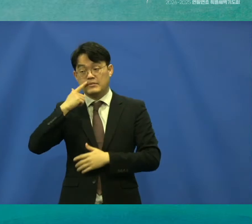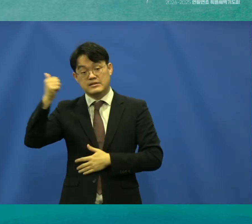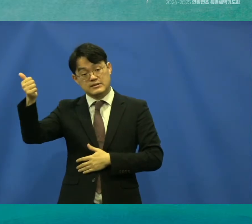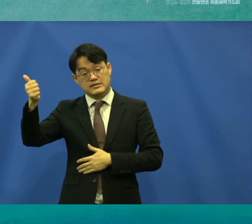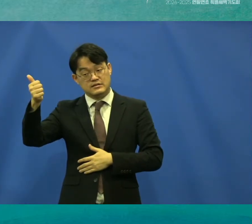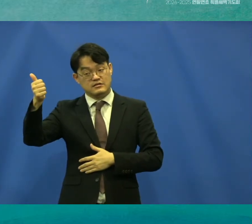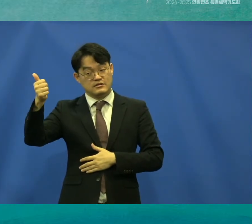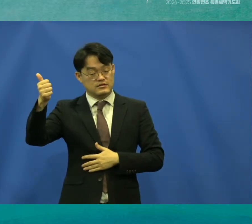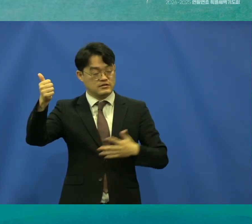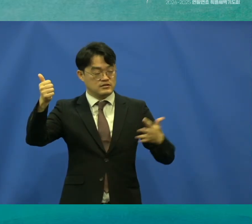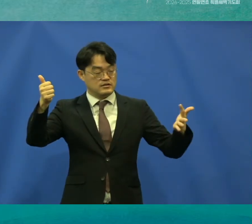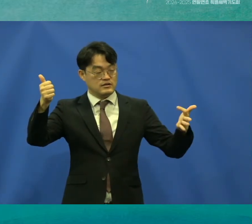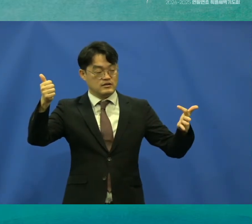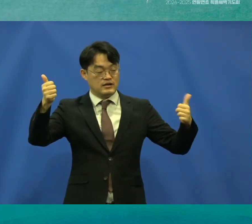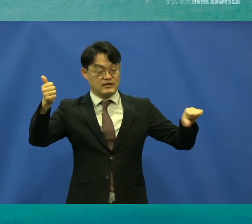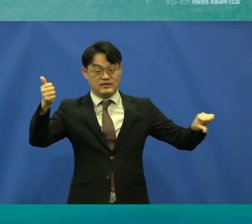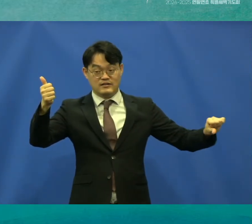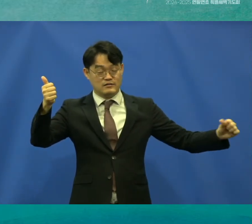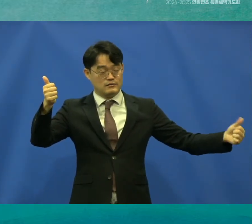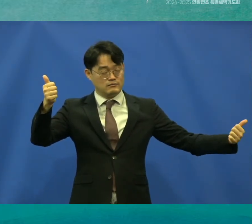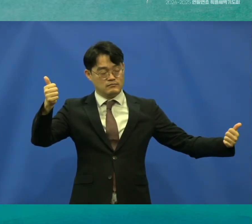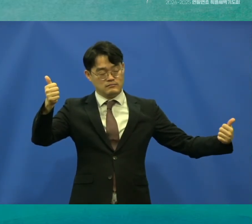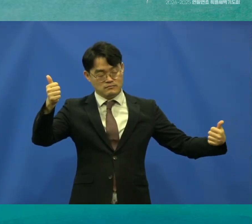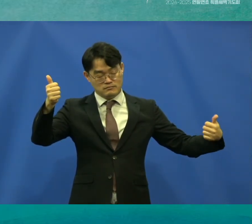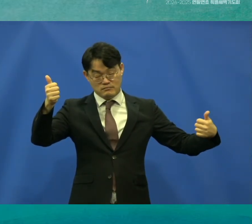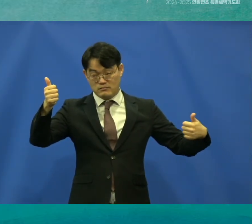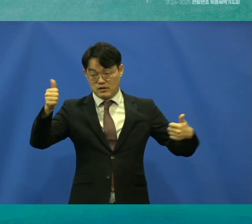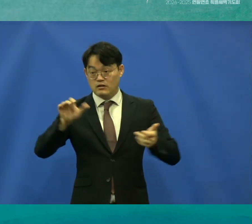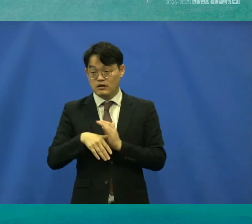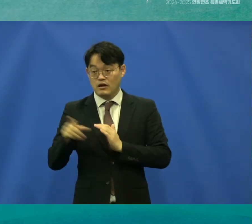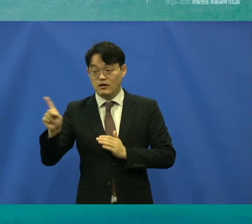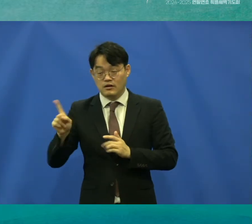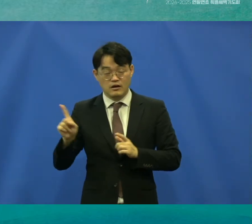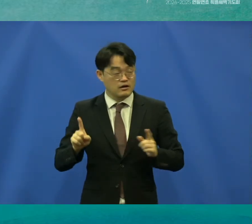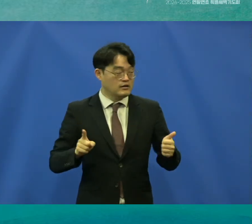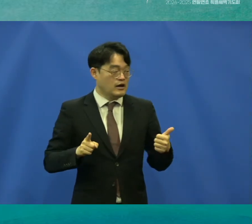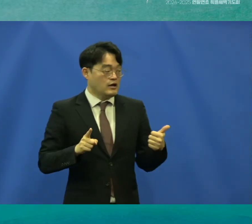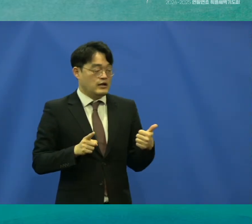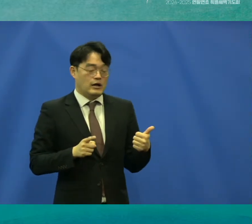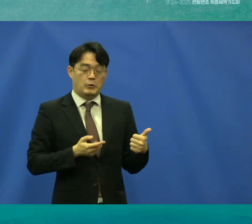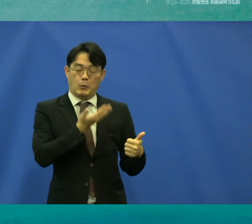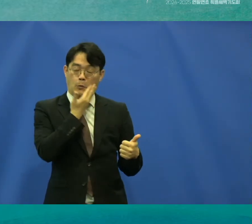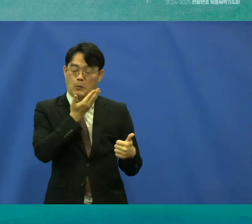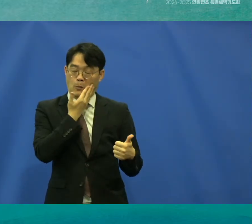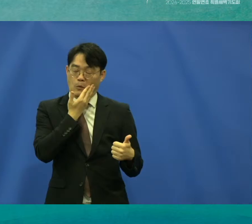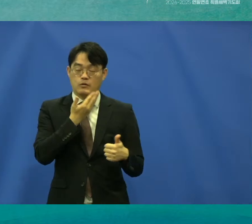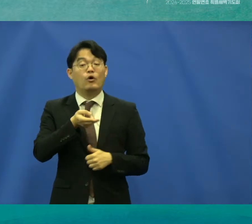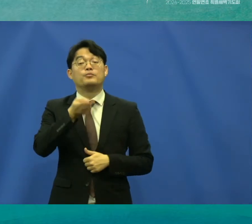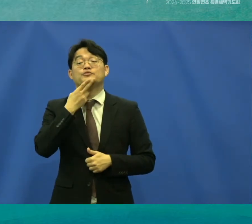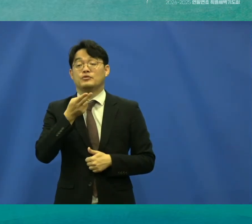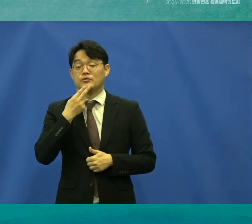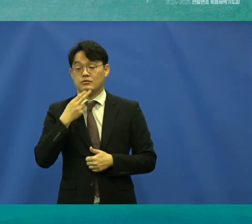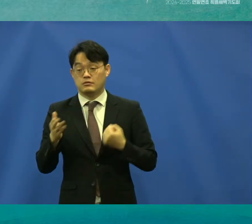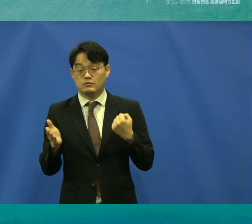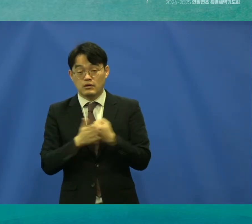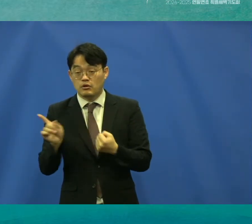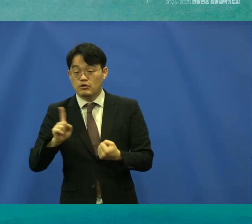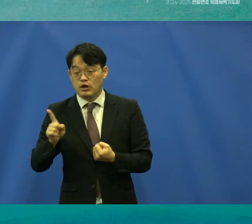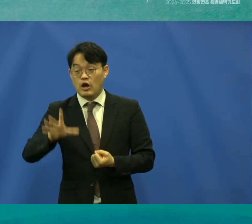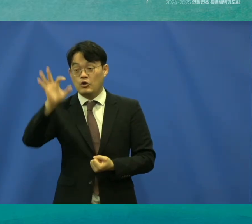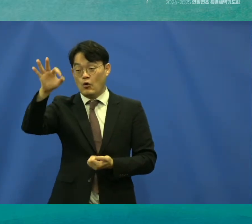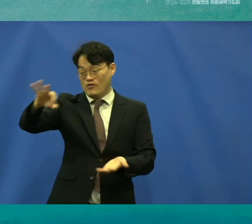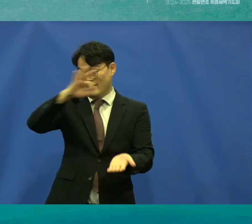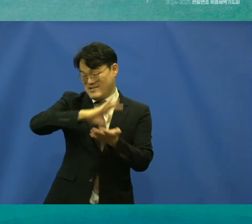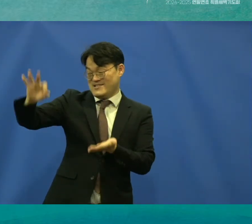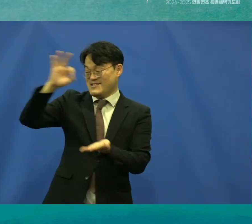돈을 팍팍 써요. 그래서 팀 켈러가 당부 아버지라고 그랬죠. 당부라고